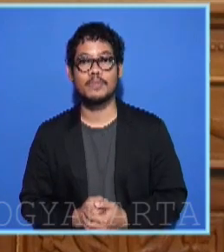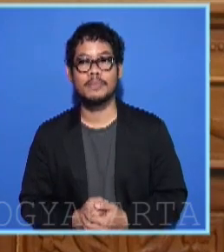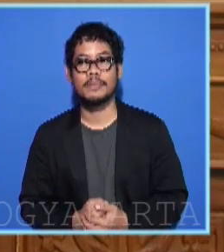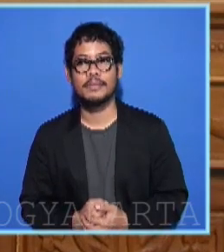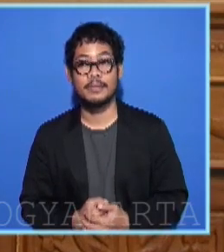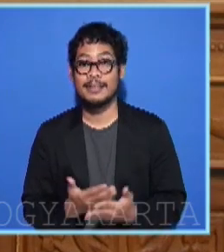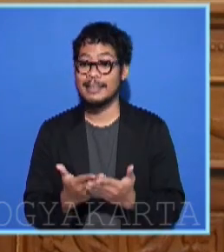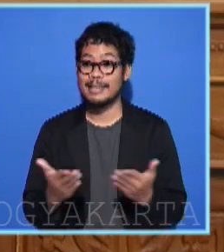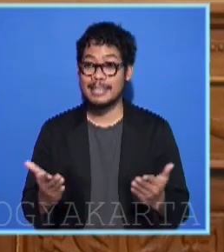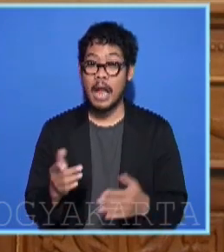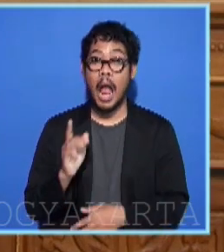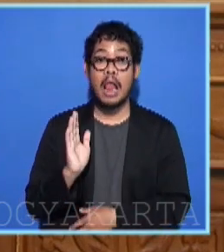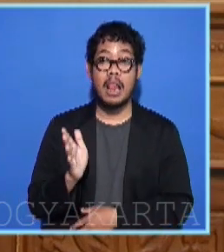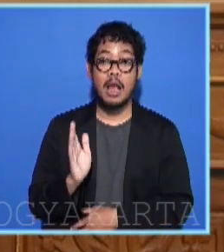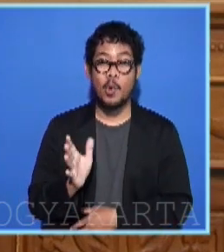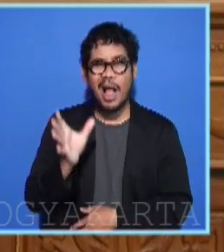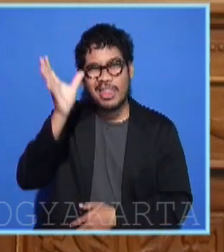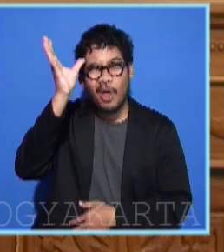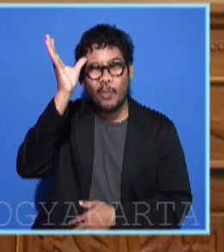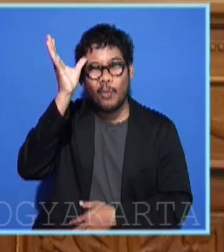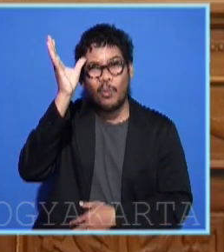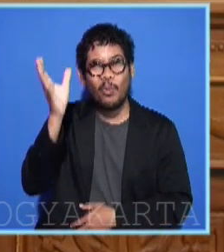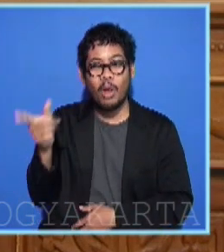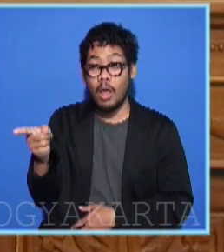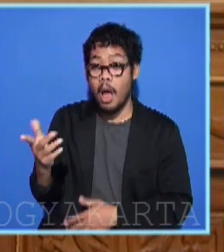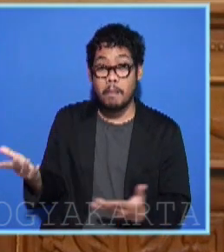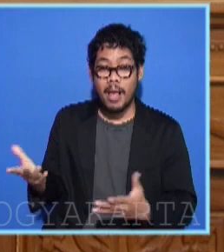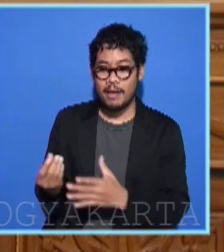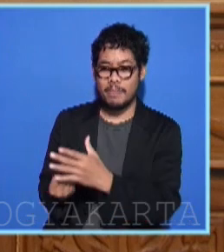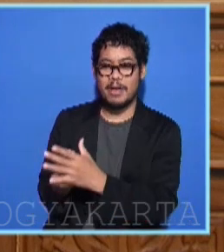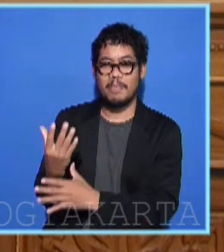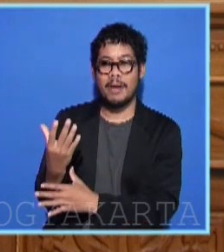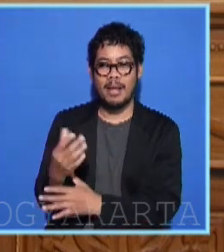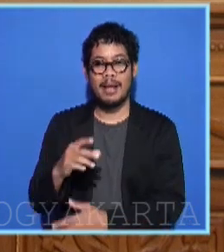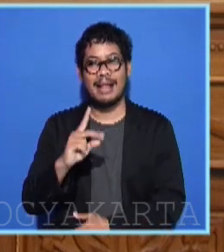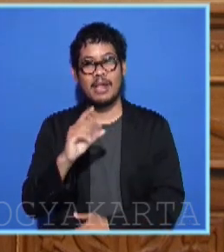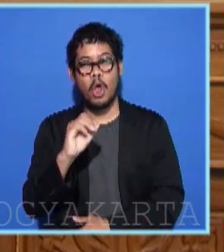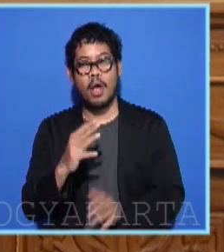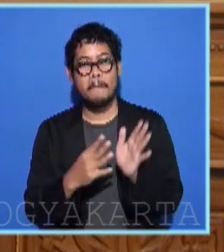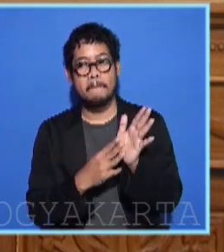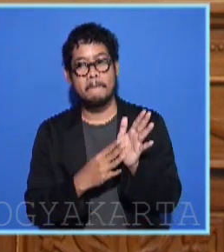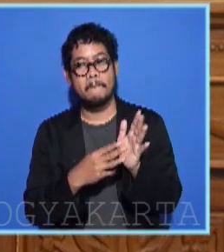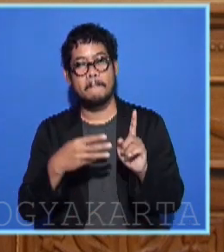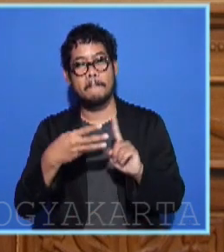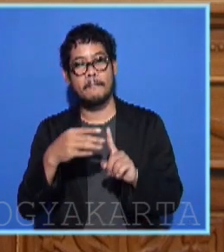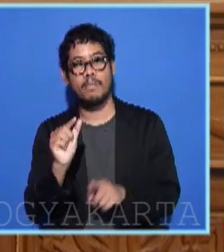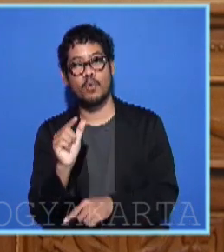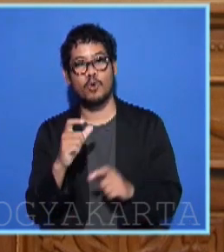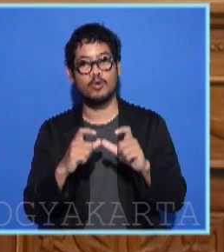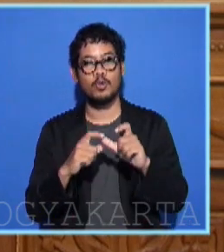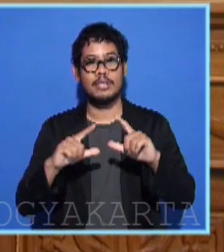pamirs mok bilih dereng kadah ingkang mangertosi ginanipun taneman Ra sintenulang